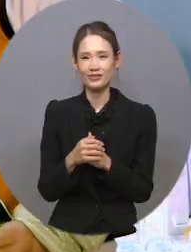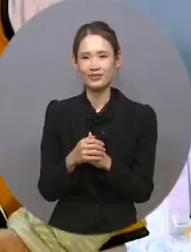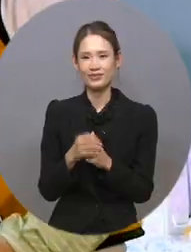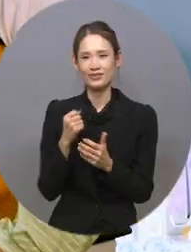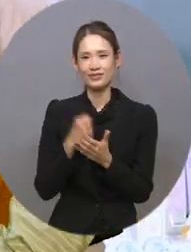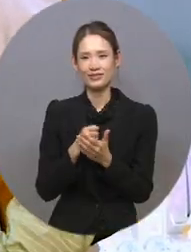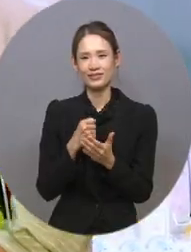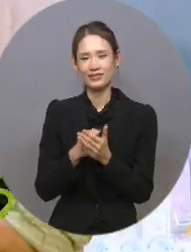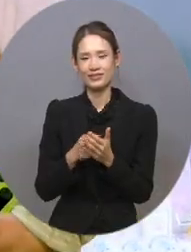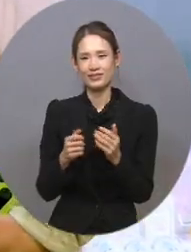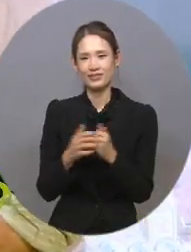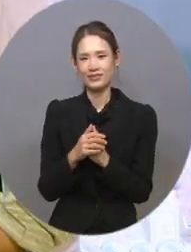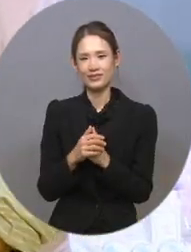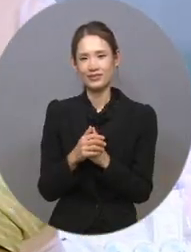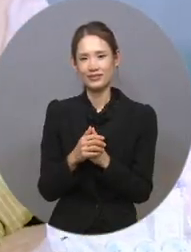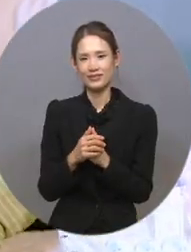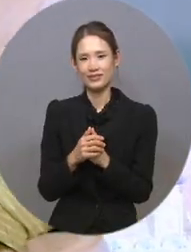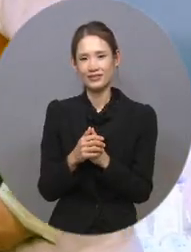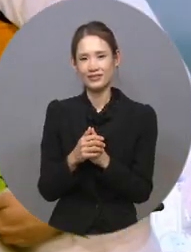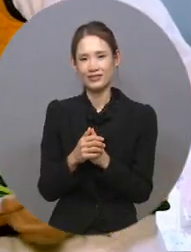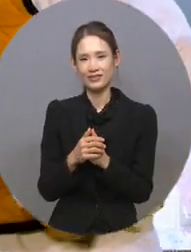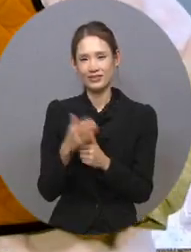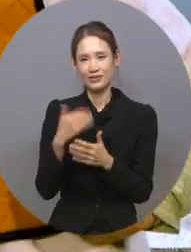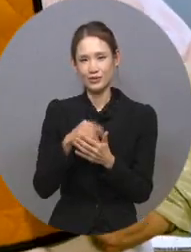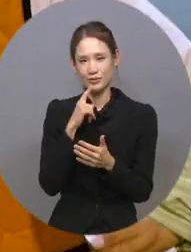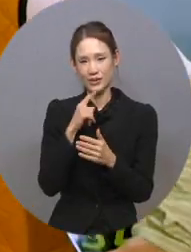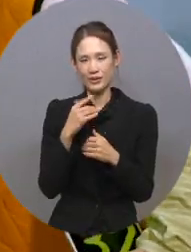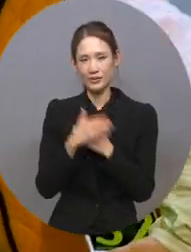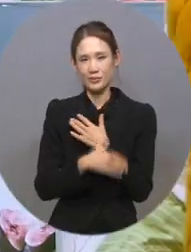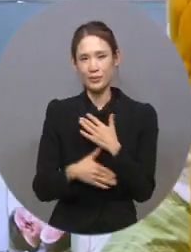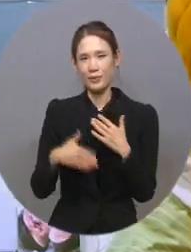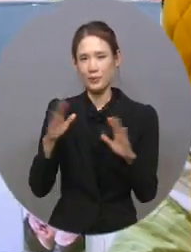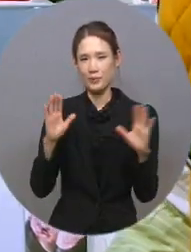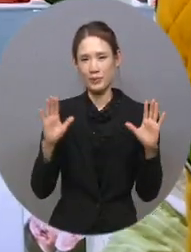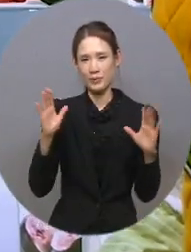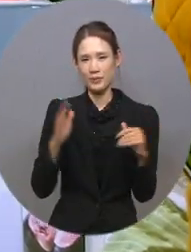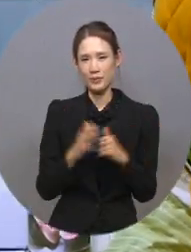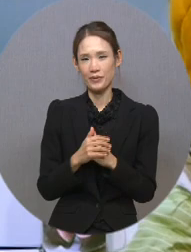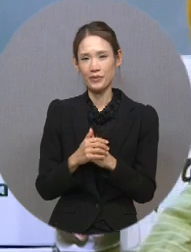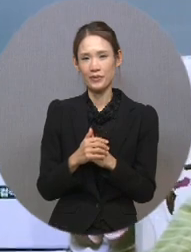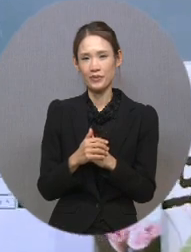아시죠? 도전하고 있으니까 하고 나머지는 말로 하지 말고 몸으로 표현해요. 잘라서!